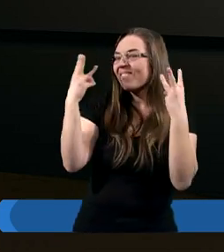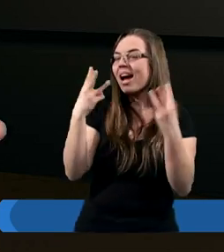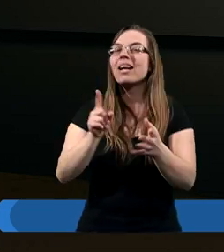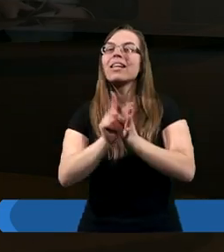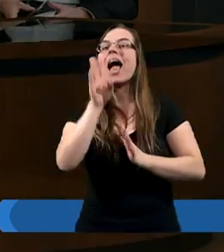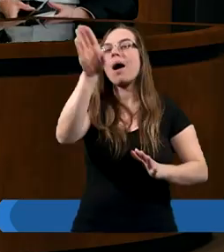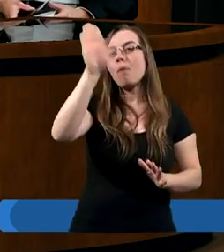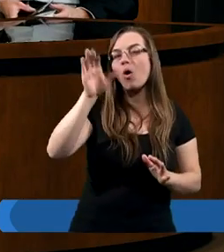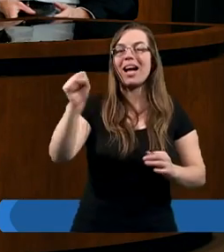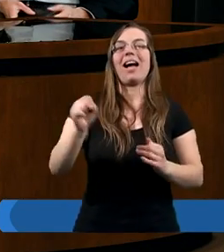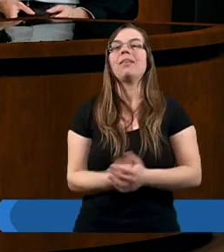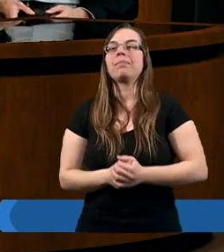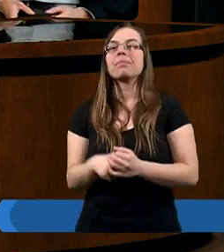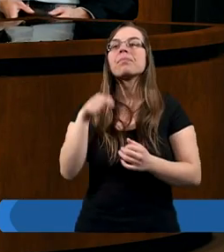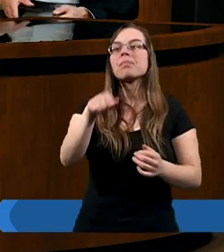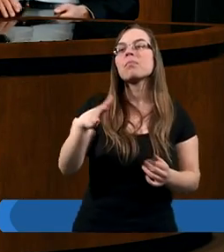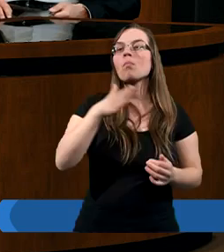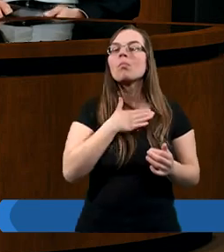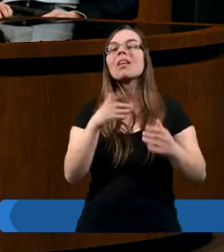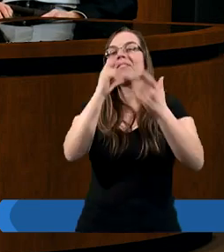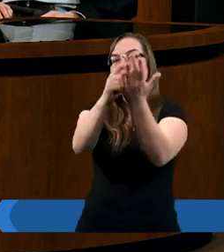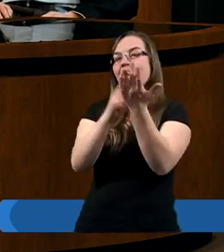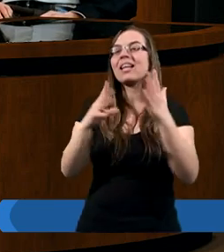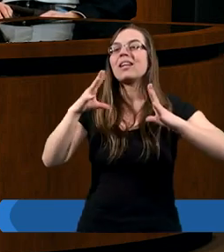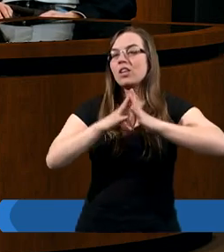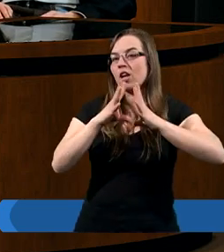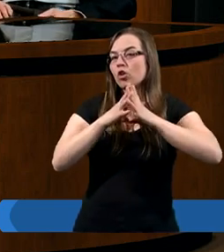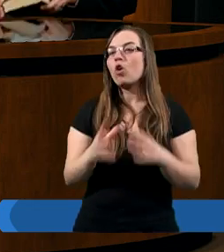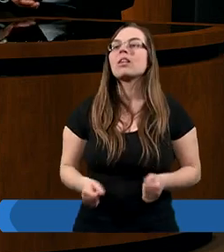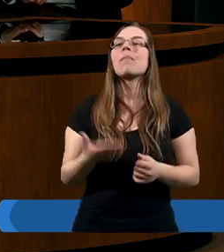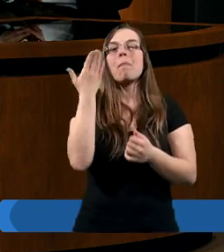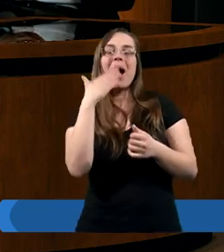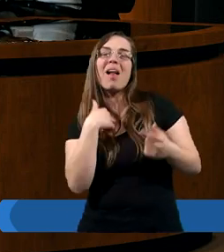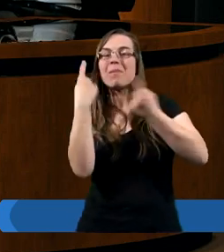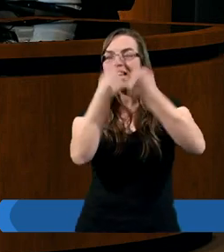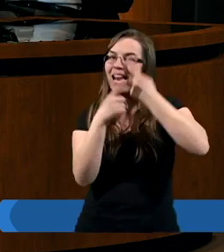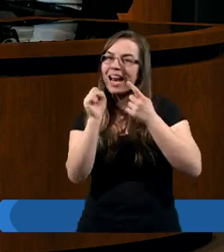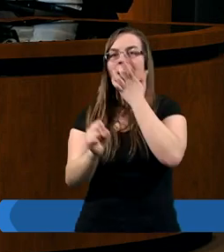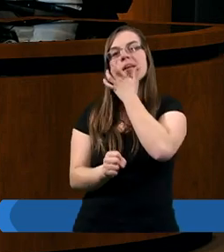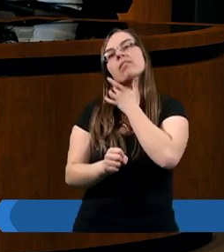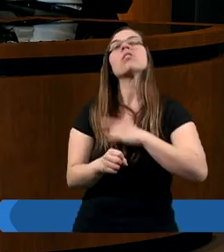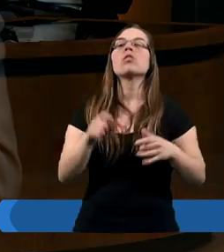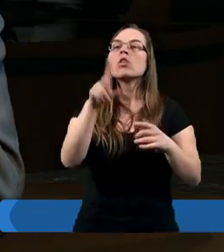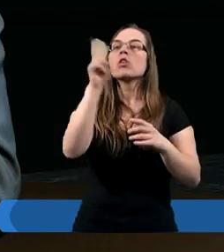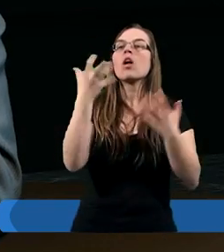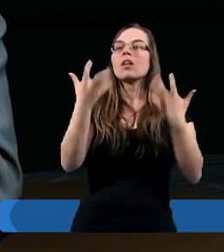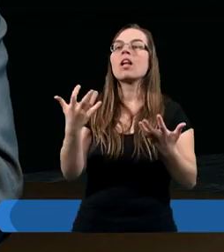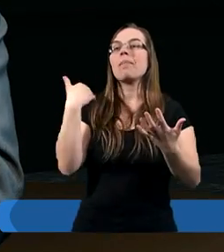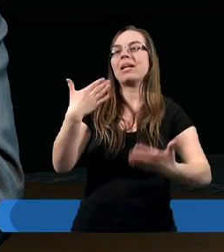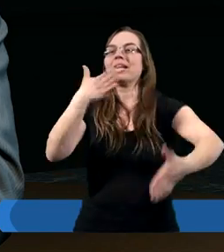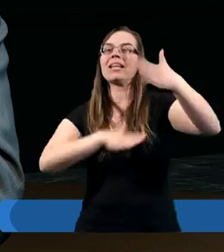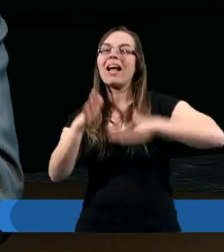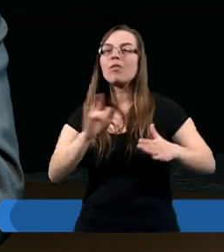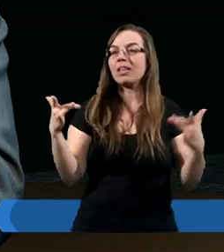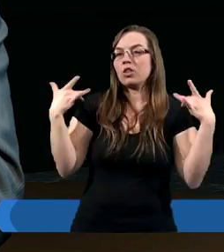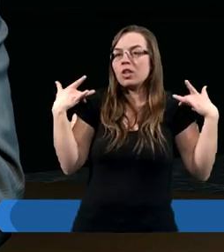Boga. Tutaj ten werset 10 mnie bardzo zastanawia. Kto chce być